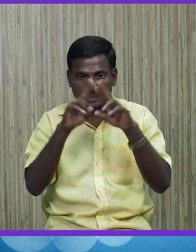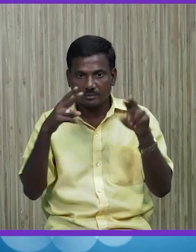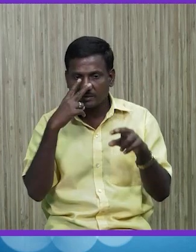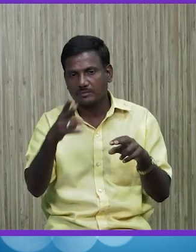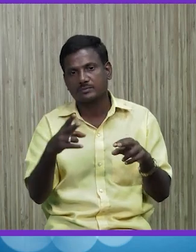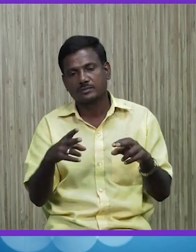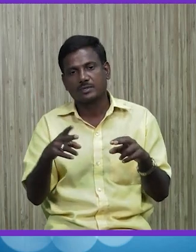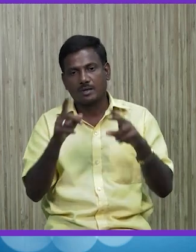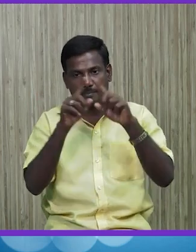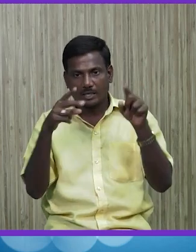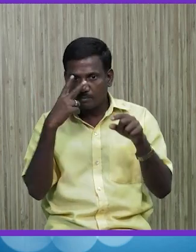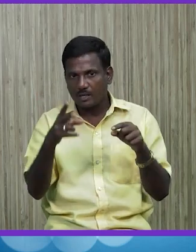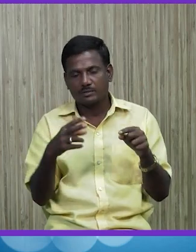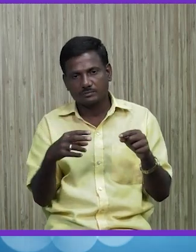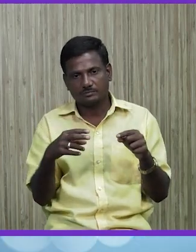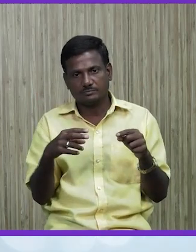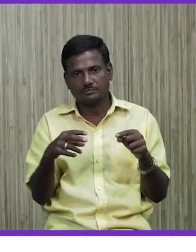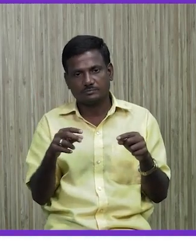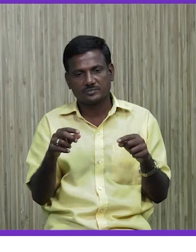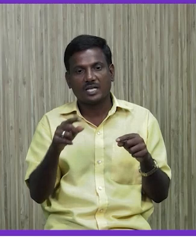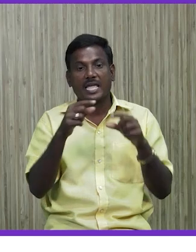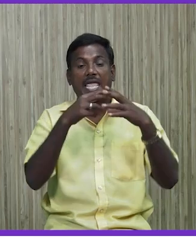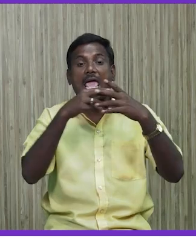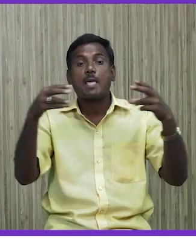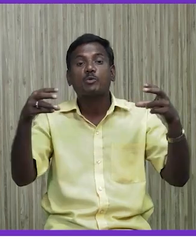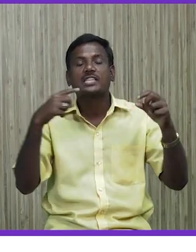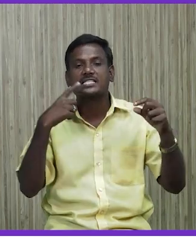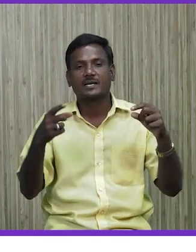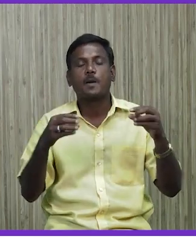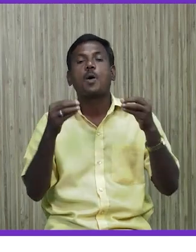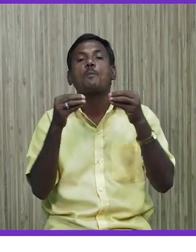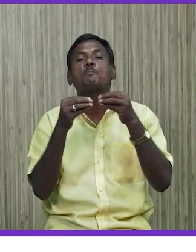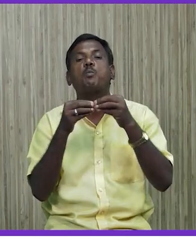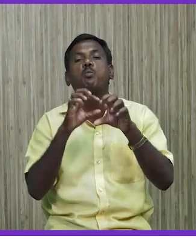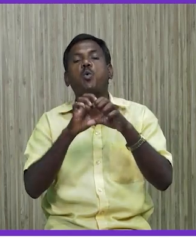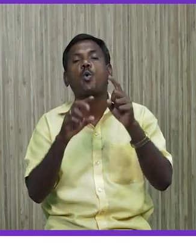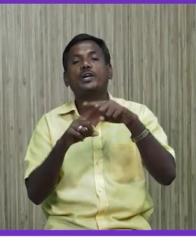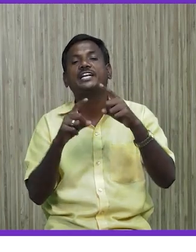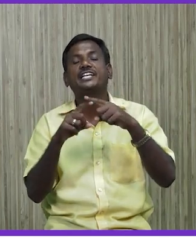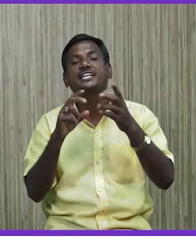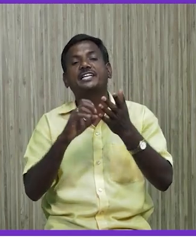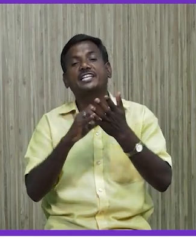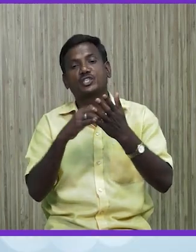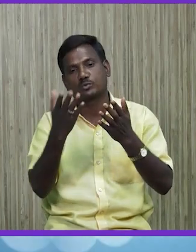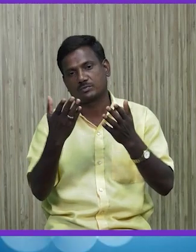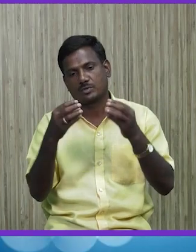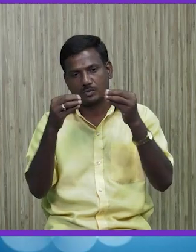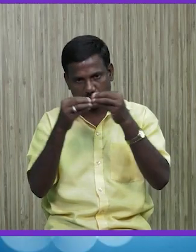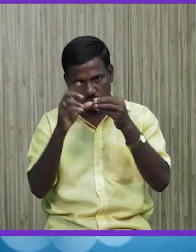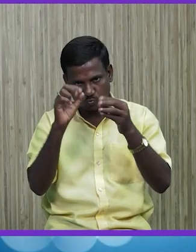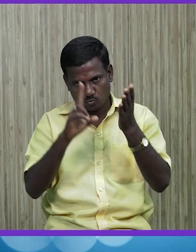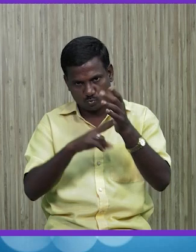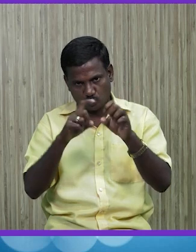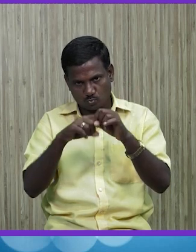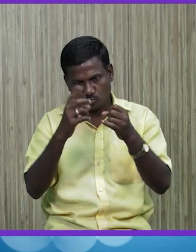இந்த படத்தில் எல்ம்பு தசையின் பல்வேறு பகுதிகளை நாம் இப்போலது